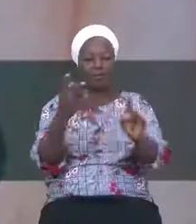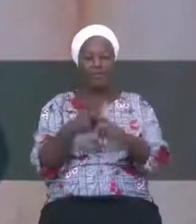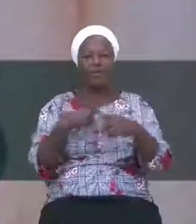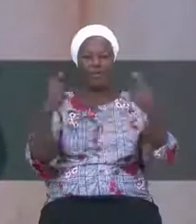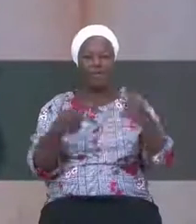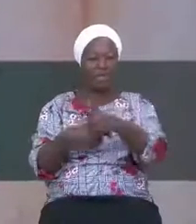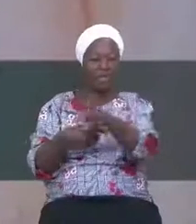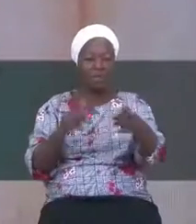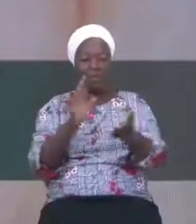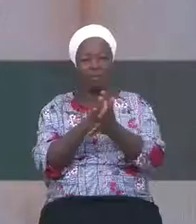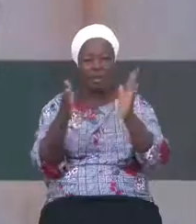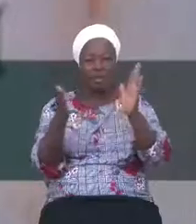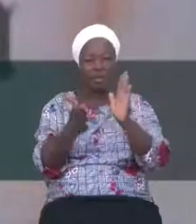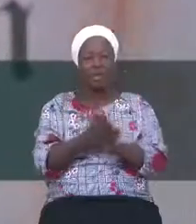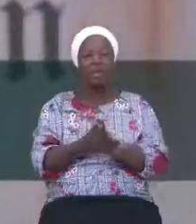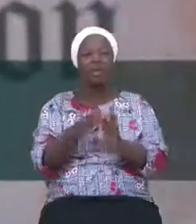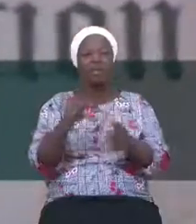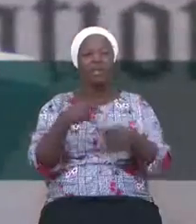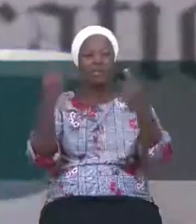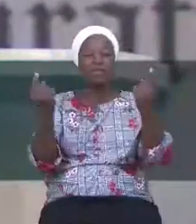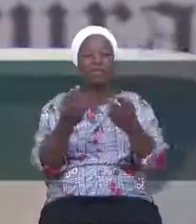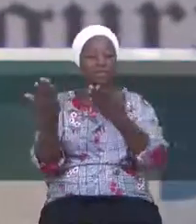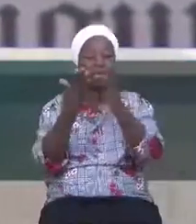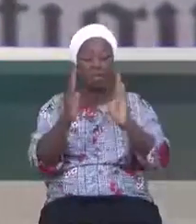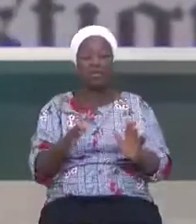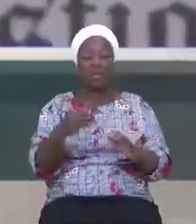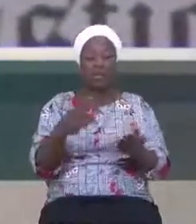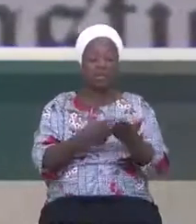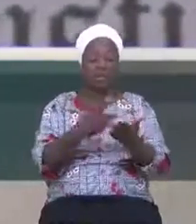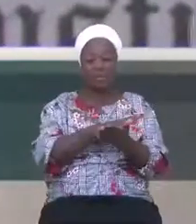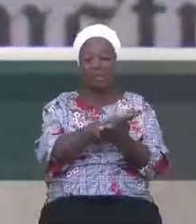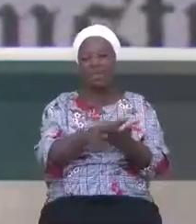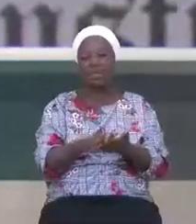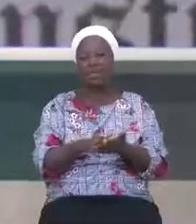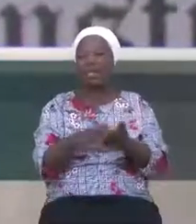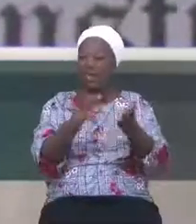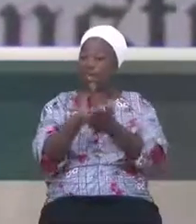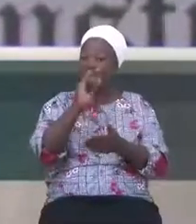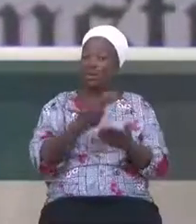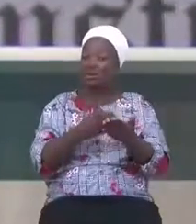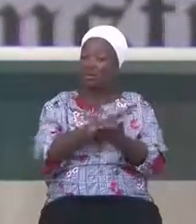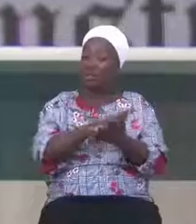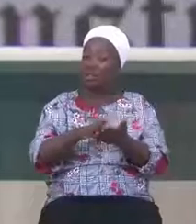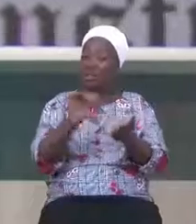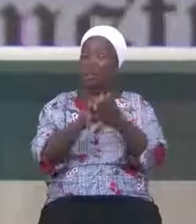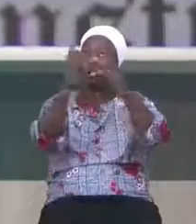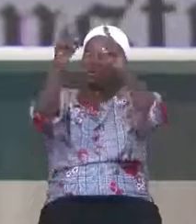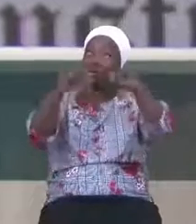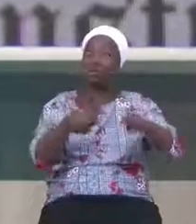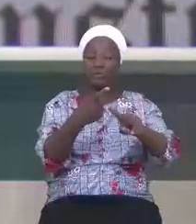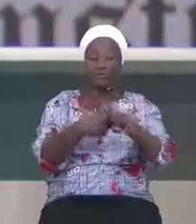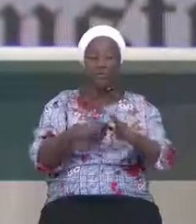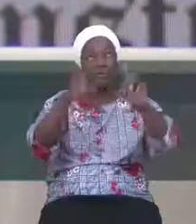devenu esclave, serviteur de la justice. Ça, c'est la justice qui vient de